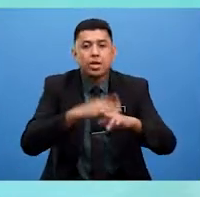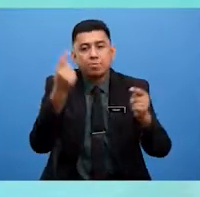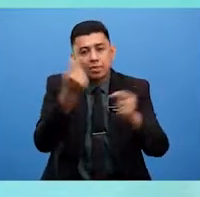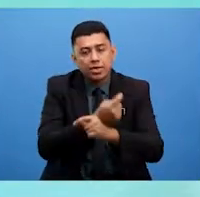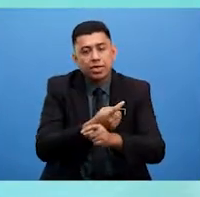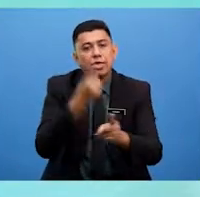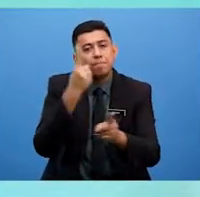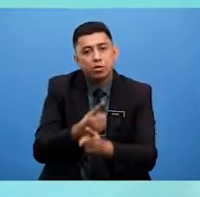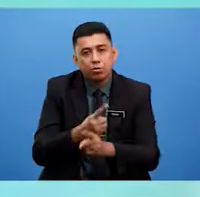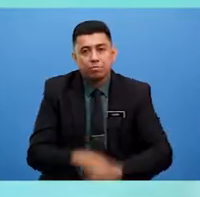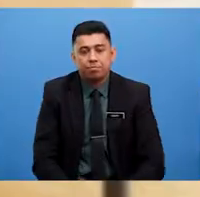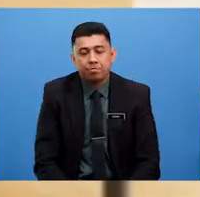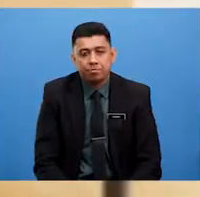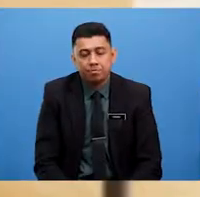sebenar.